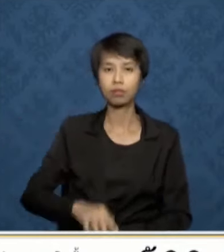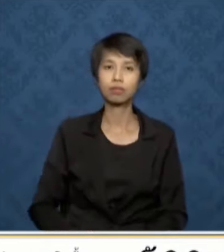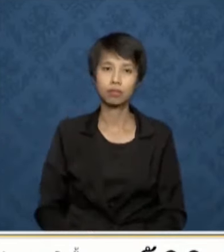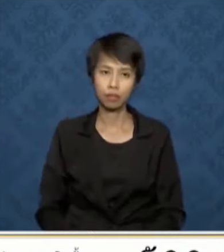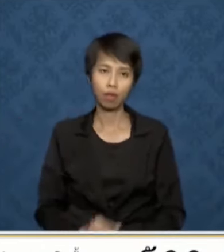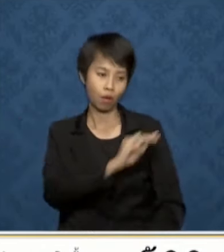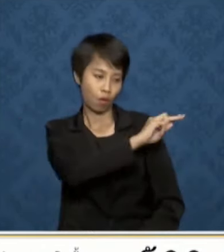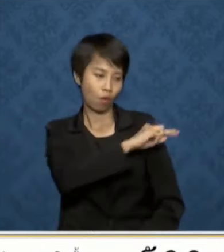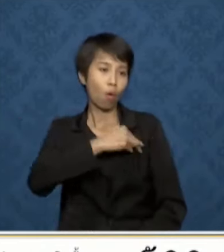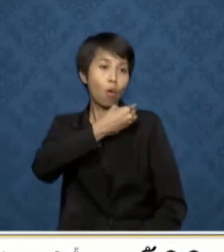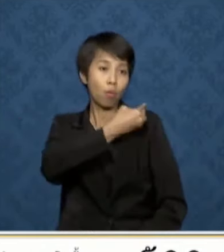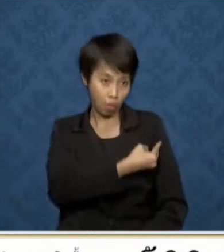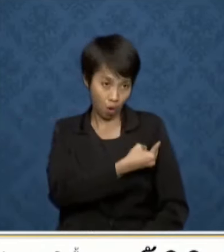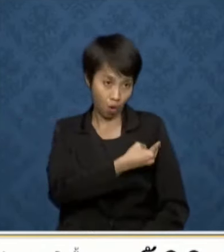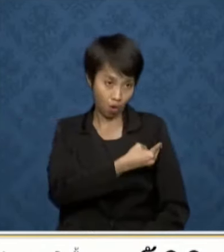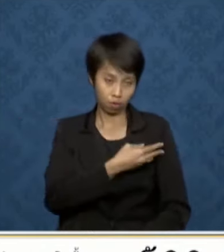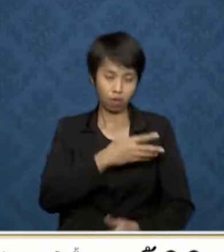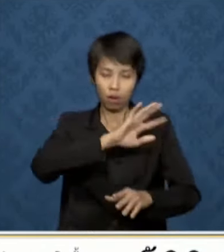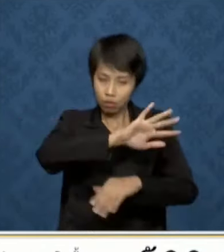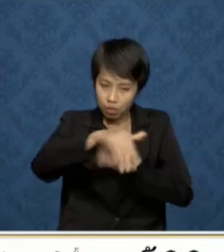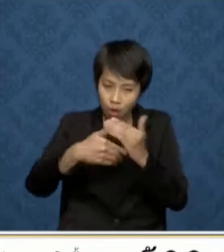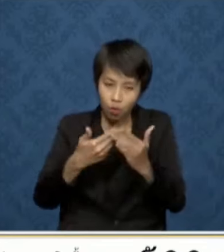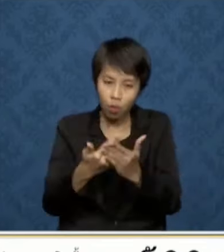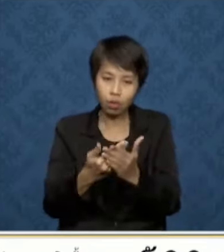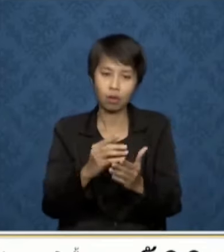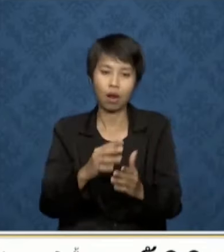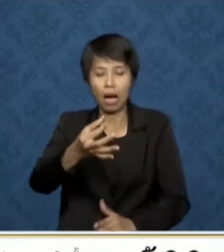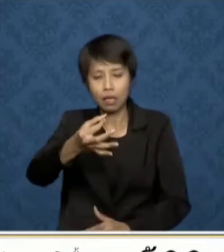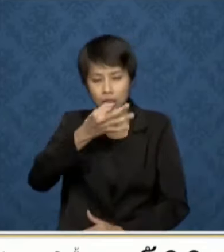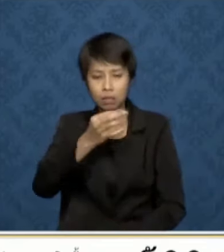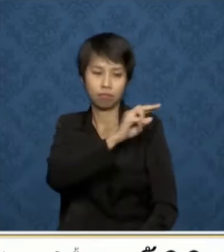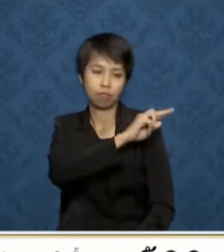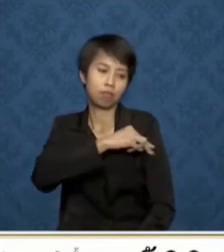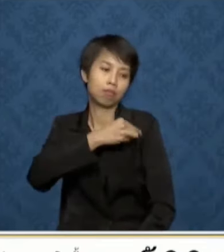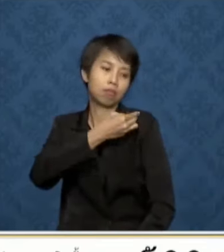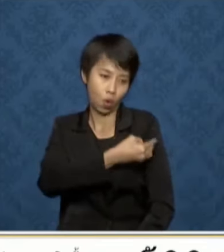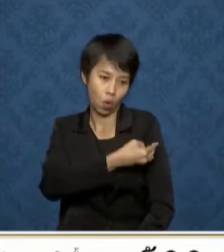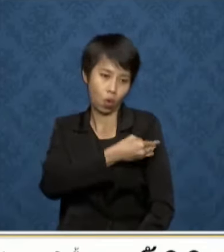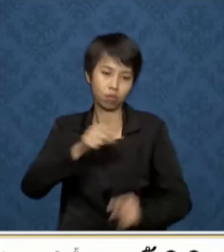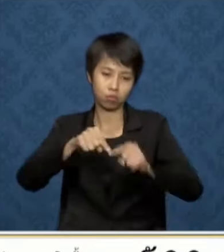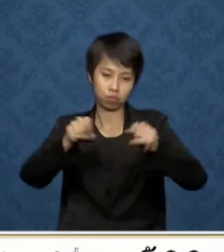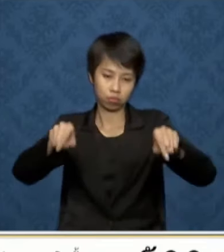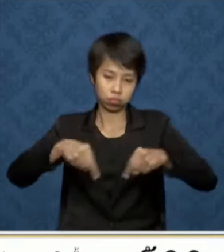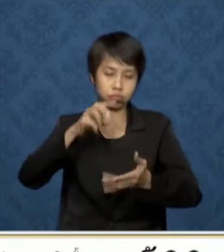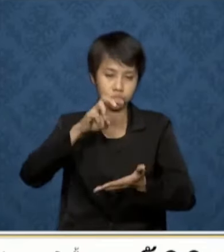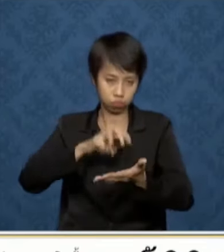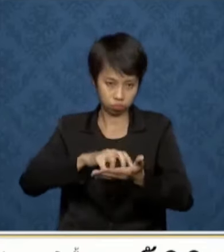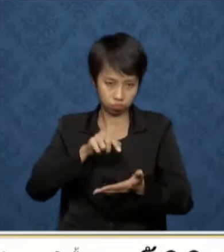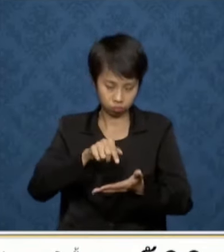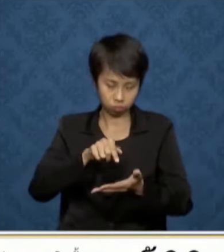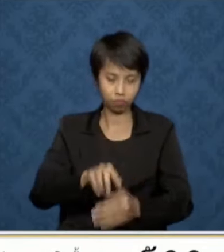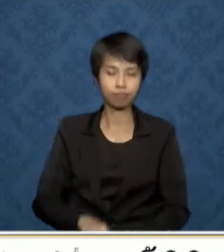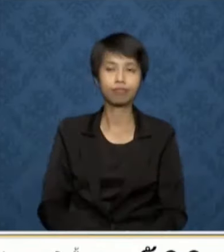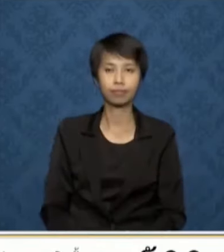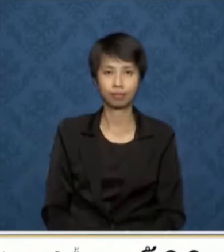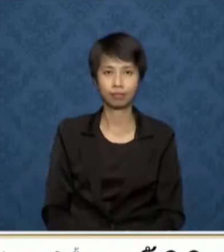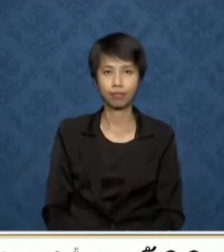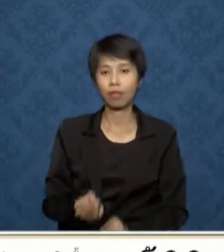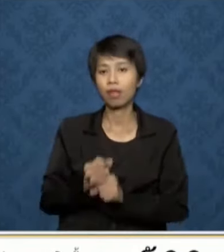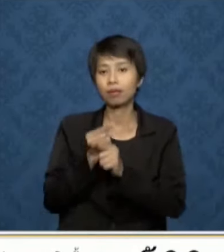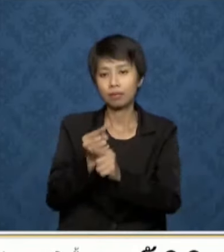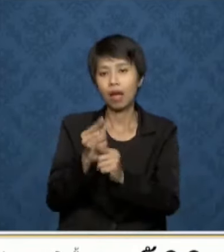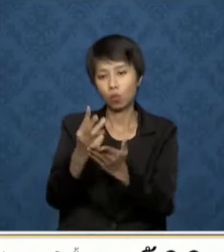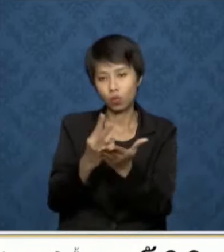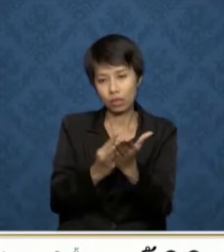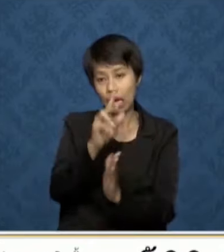และคุหมอที่ปากฏทั้งหมดในกบวนการเปคหมอทประกอวชาชีพ วสกรรมตามมาตรฐานและให้คามเหตุอย่ถูกต้องตามวช